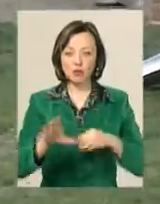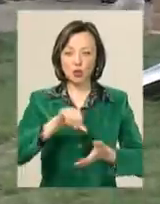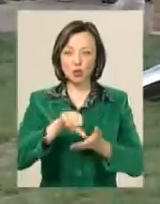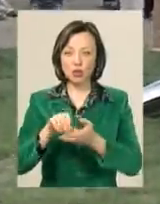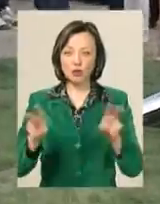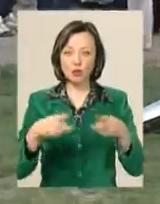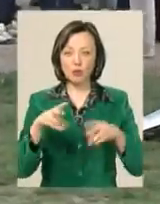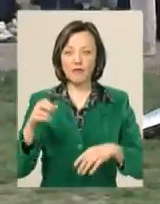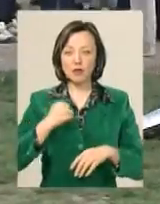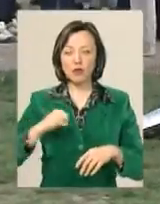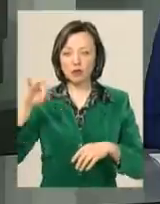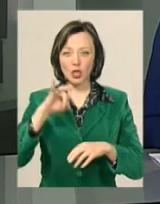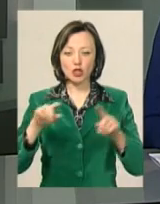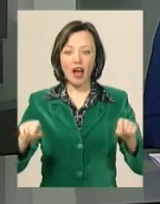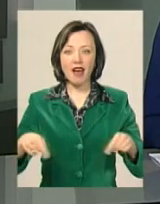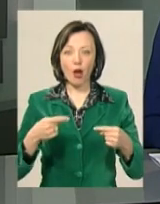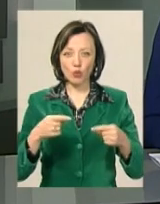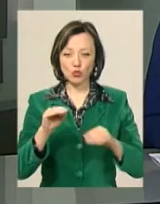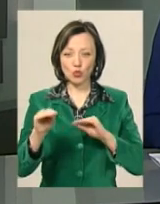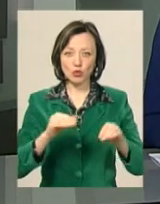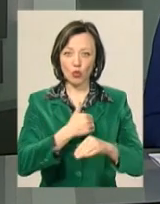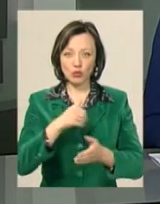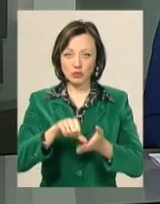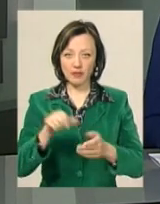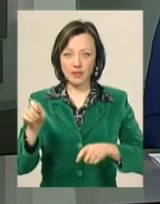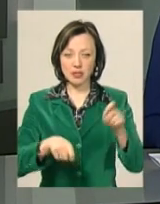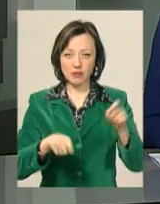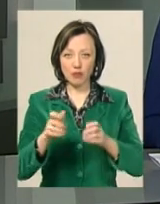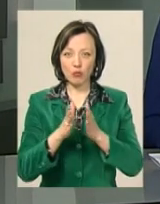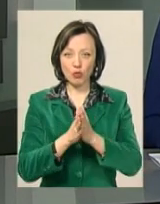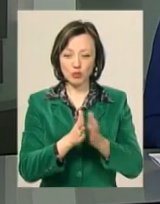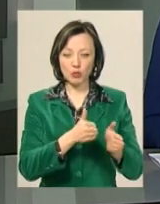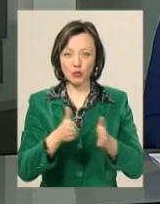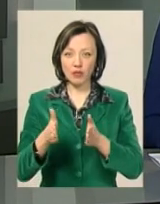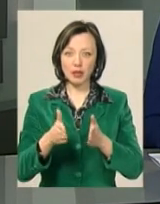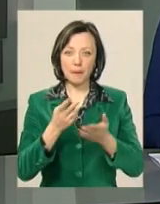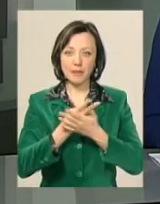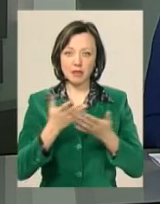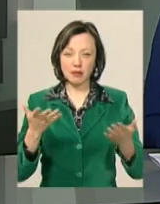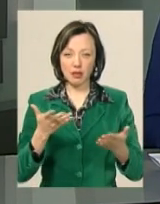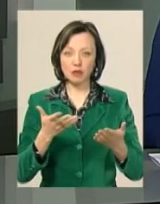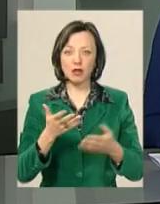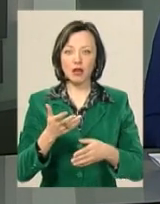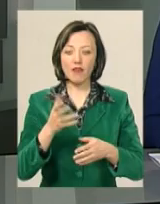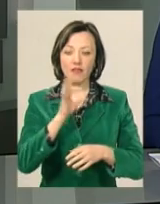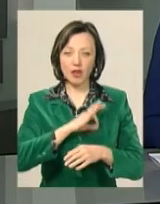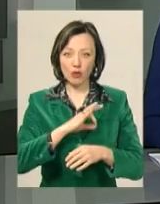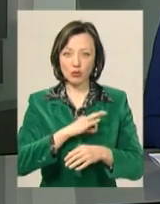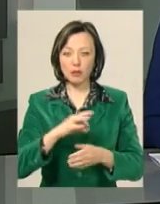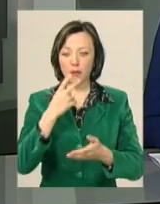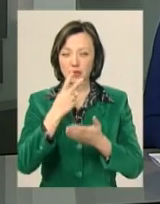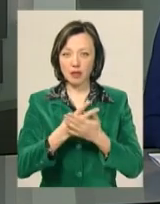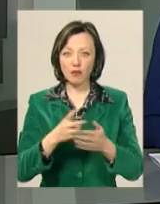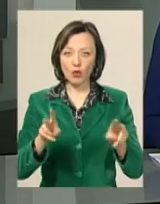клубів військово-історичної реконструкції, які хочуть взяти участь у «Форпості», просять підготувати презентацію. Її використають для